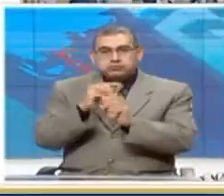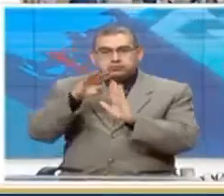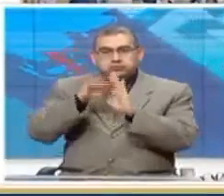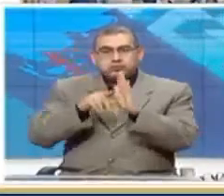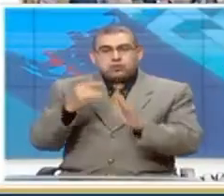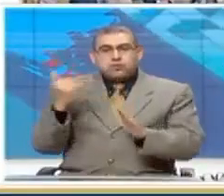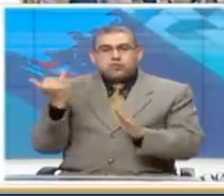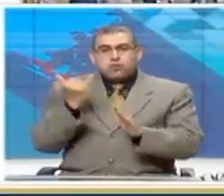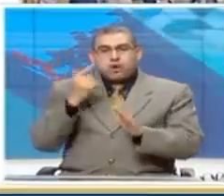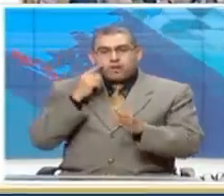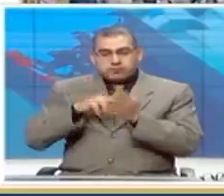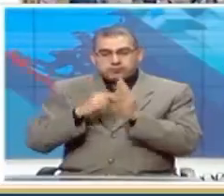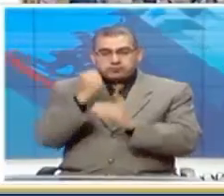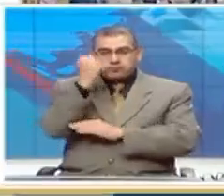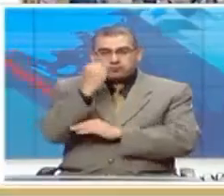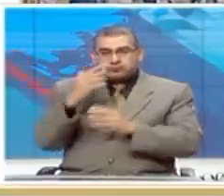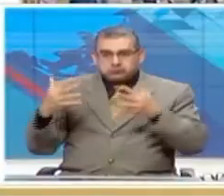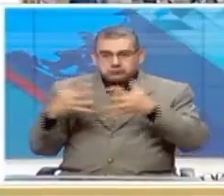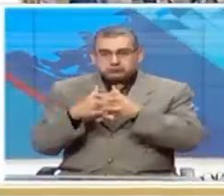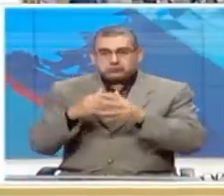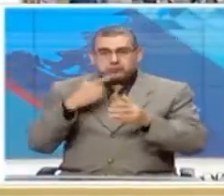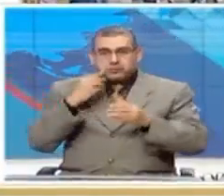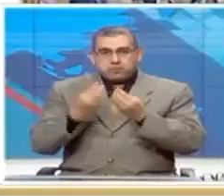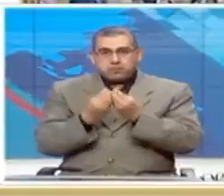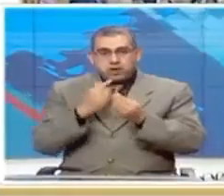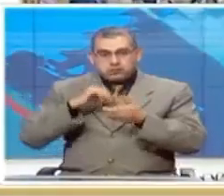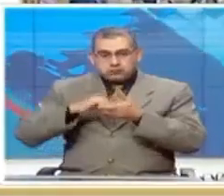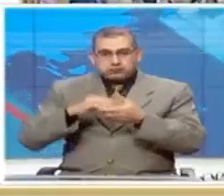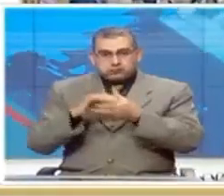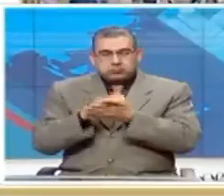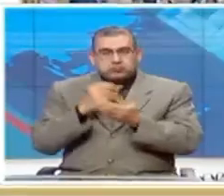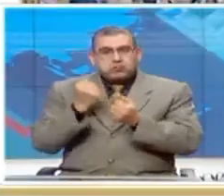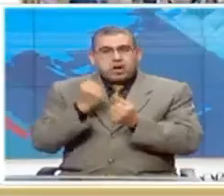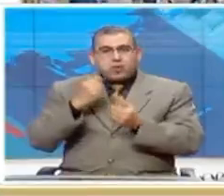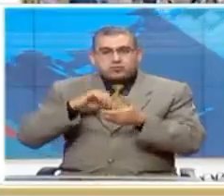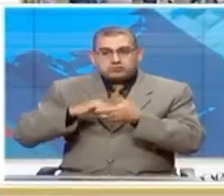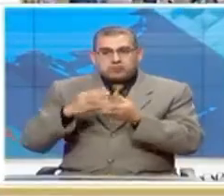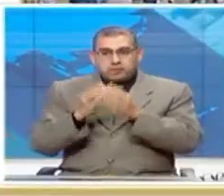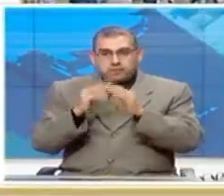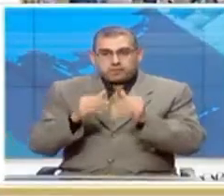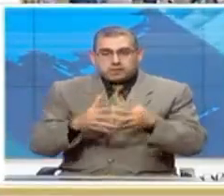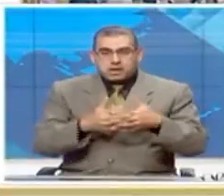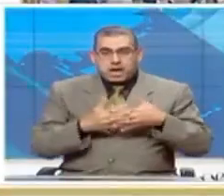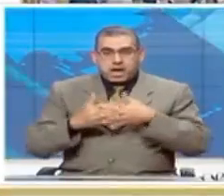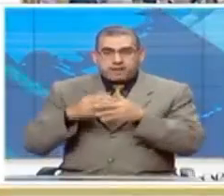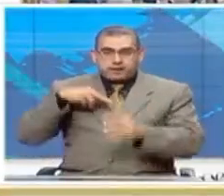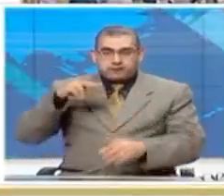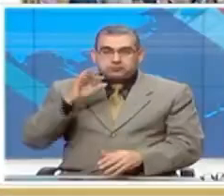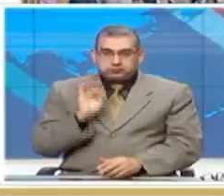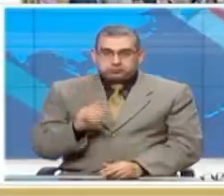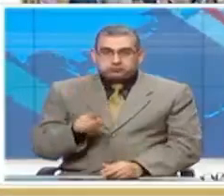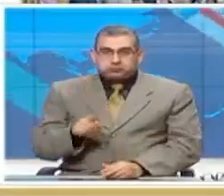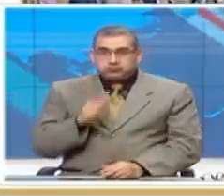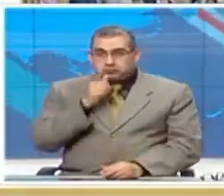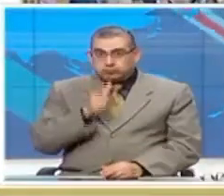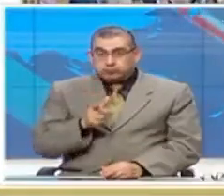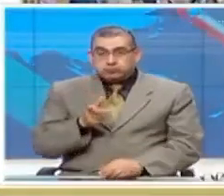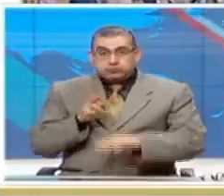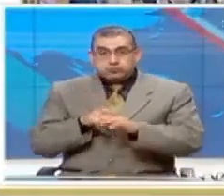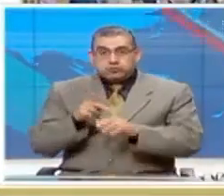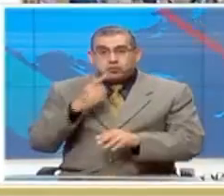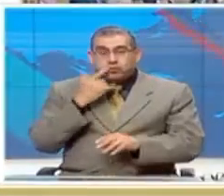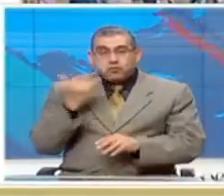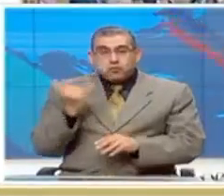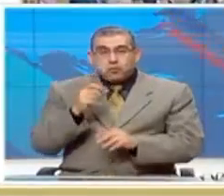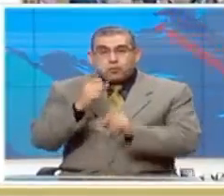اهميه ومحوري الشراكه الاستراتيجيه والعلاقات الوثيقه بين مصر والولايات المتحده حيث